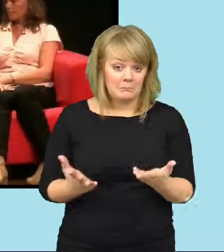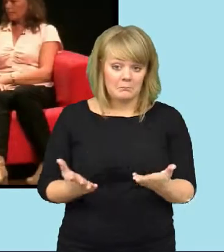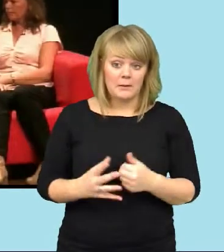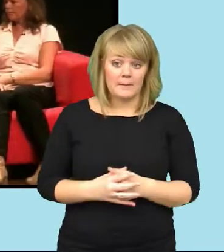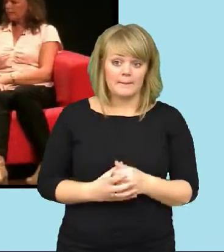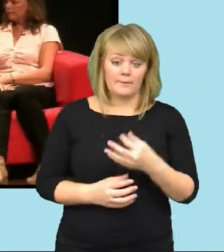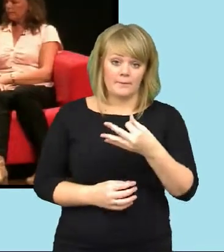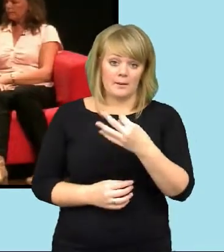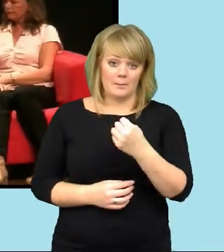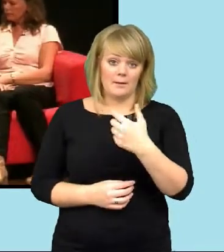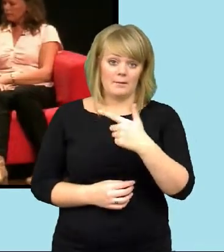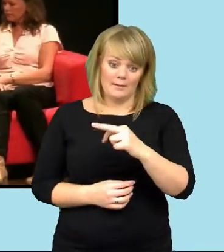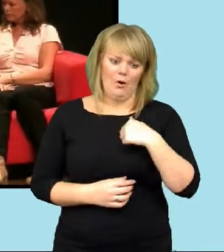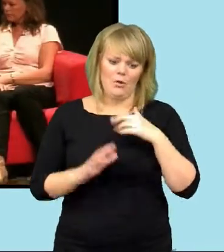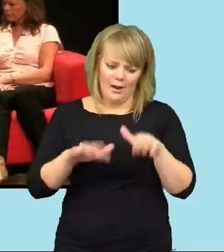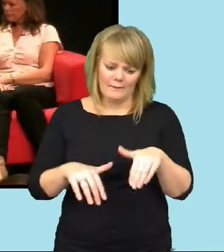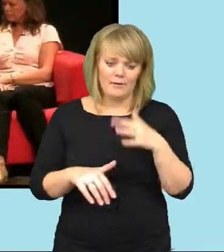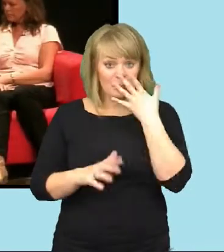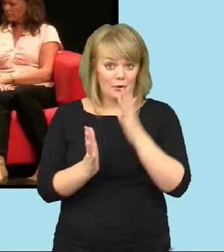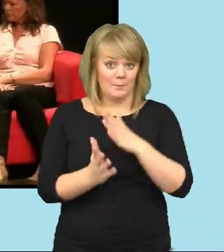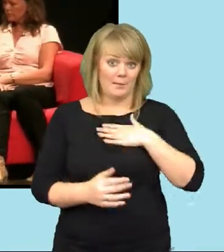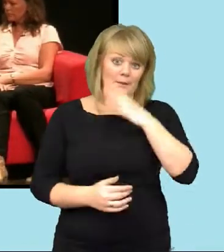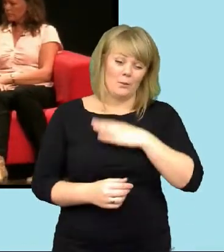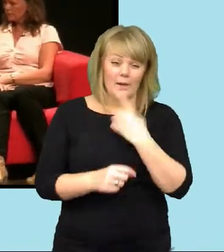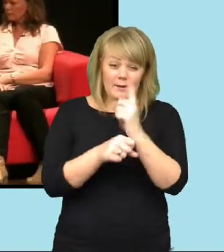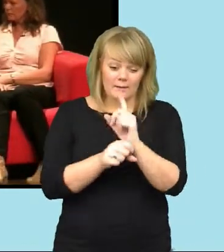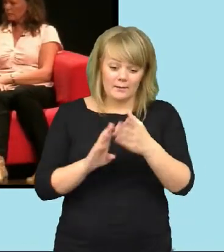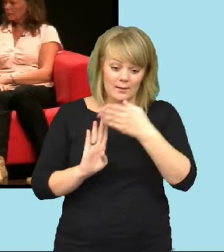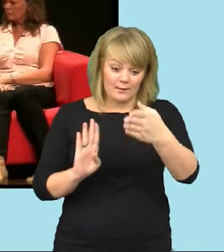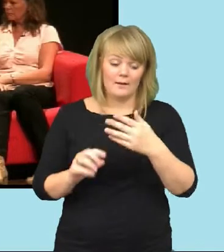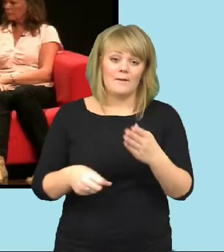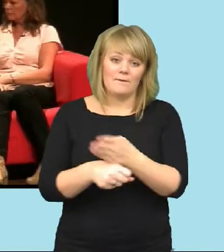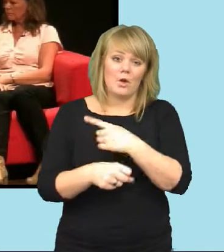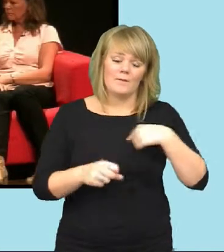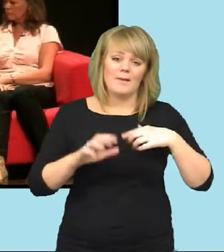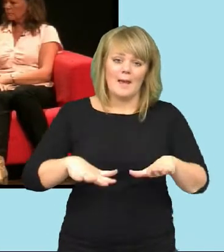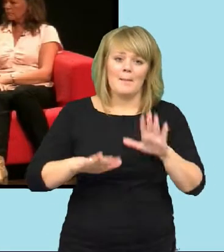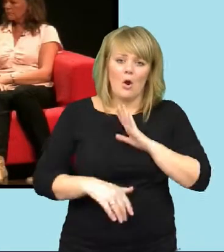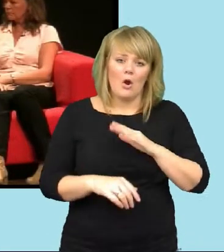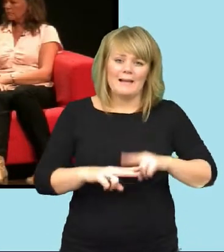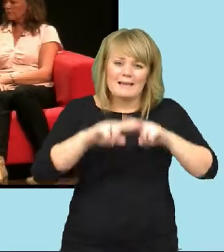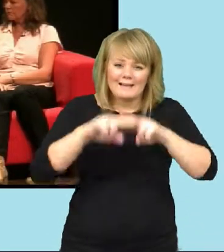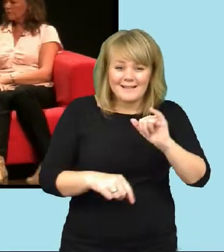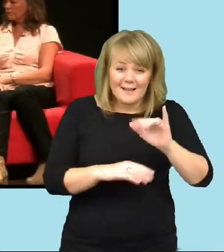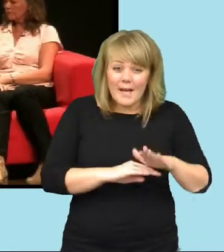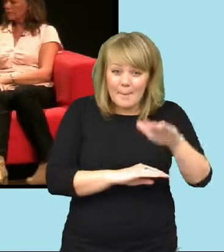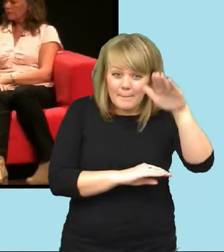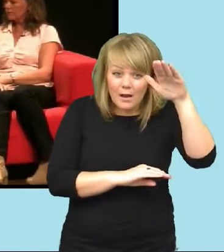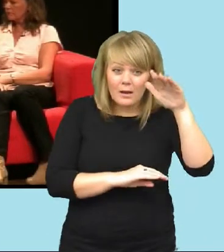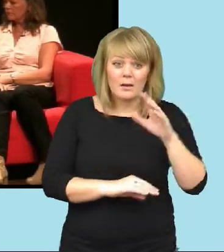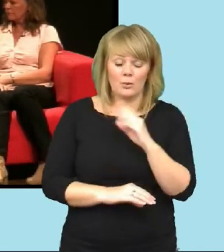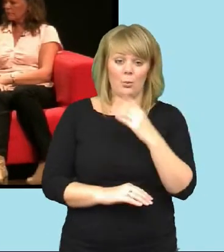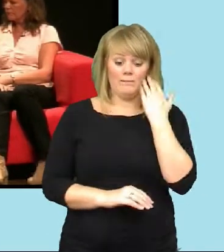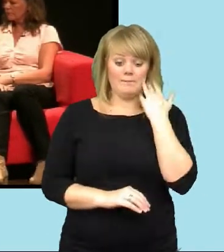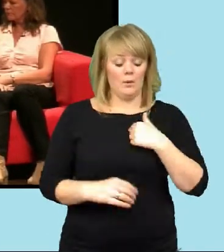Jag har pratat med min dotter om det ett tag innan vi hade trapphiss hemma. Så var det ju så att jag kunde bli